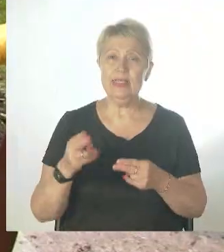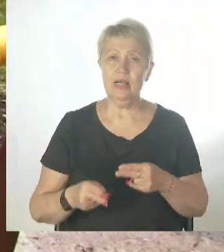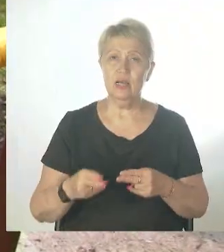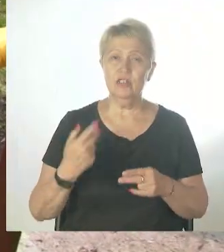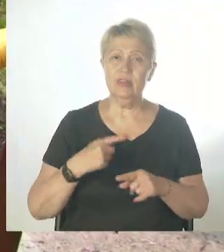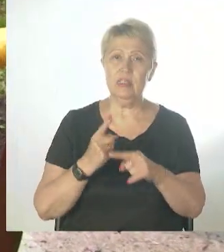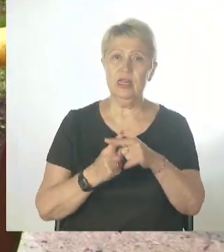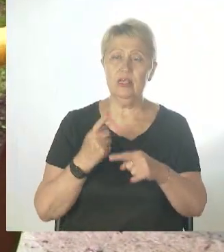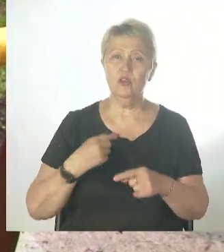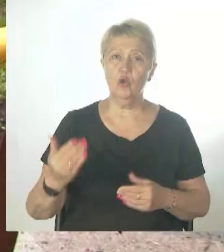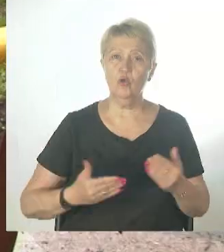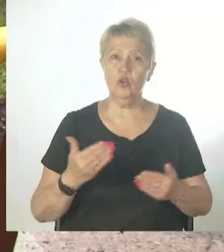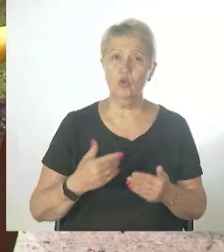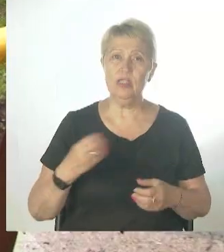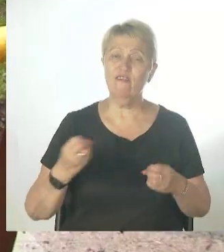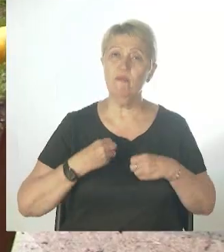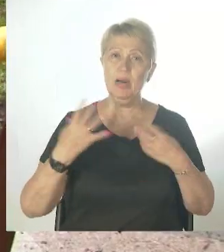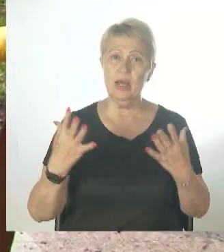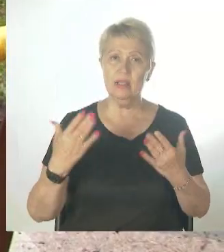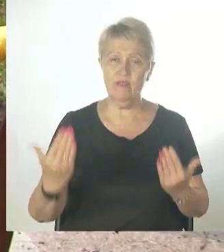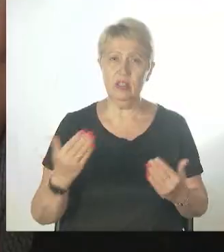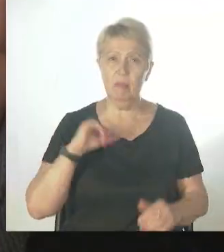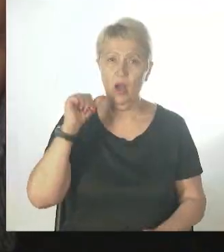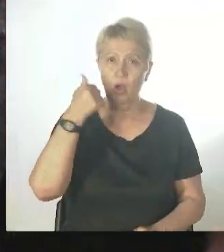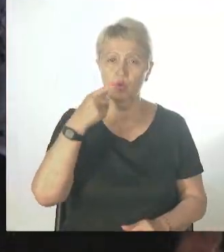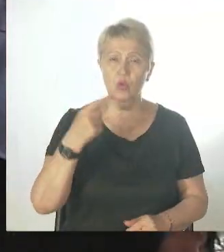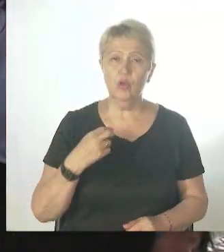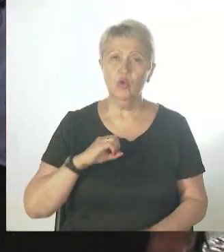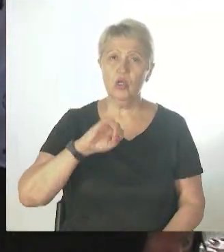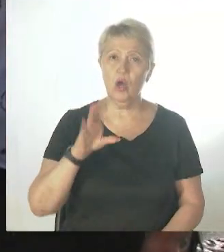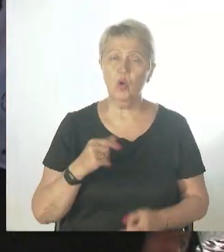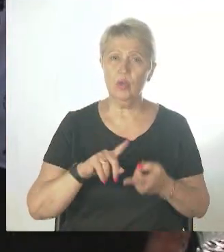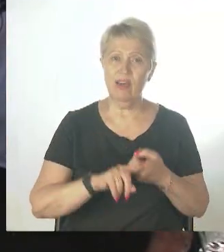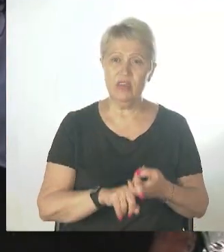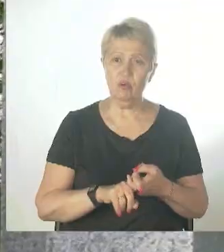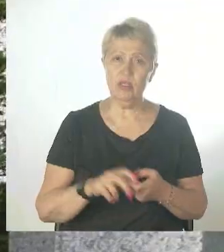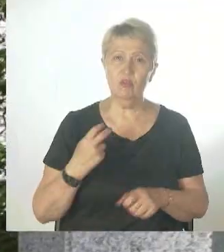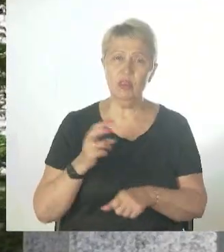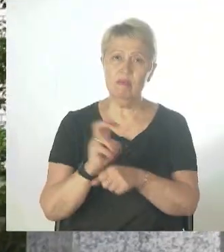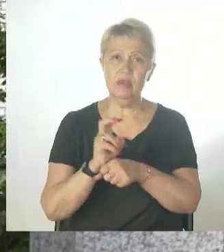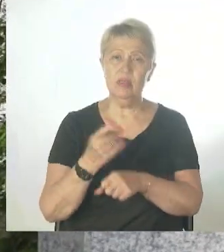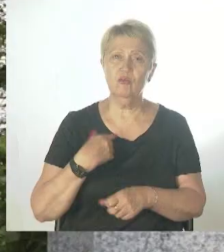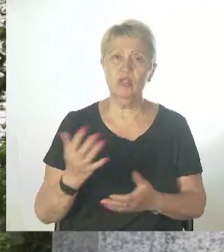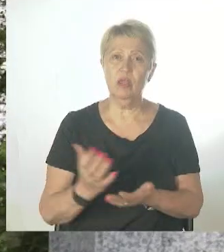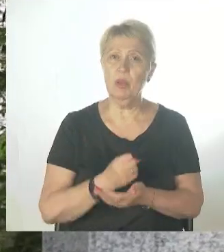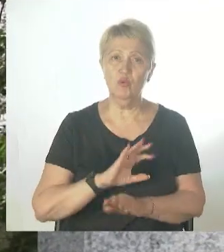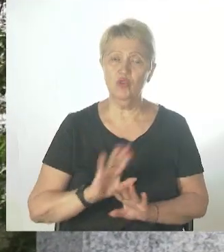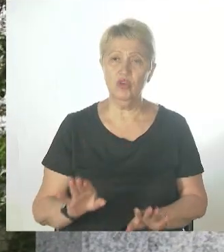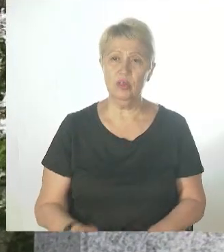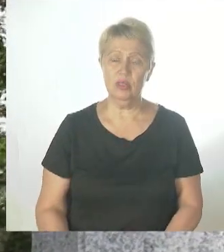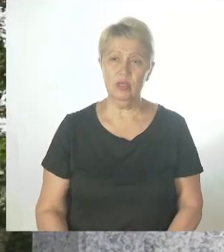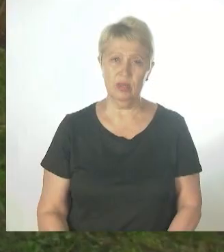крестный ход на их праздник. В этом году из-за коронавируса молитвенное шествие провести не получилось.